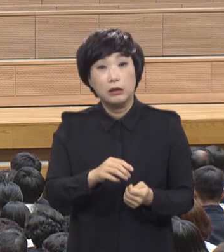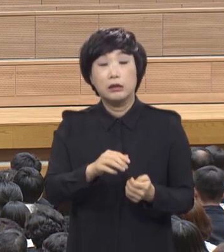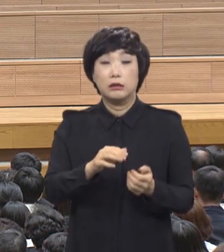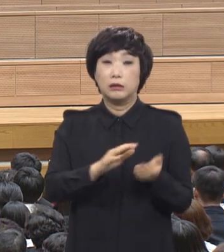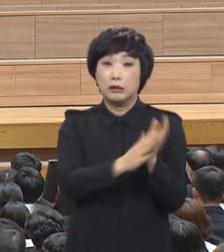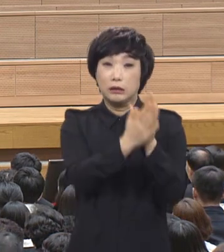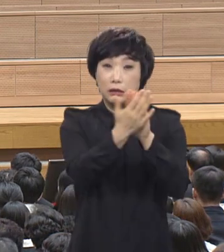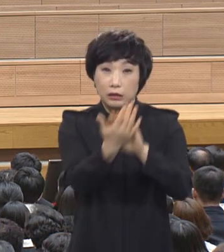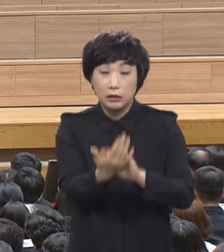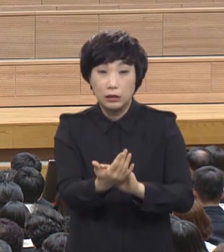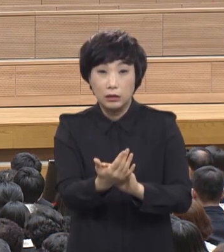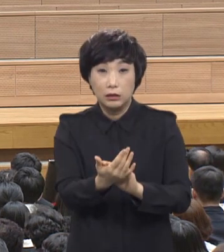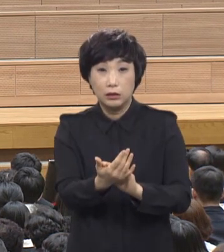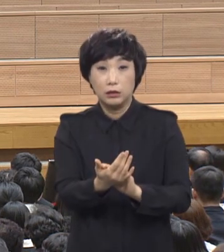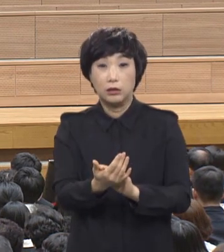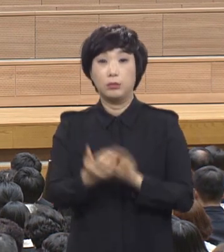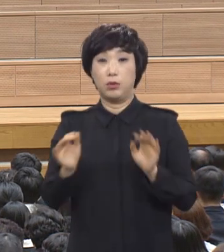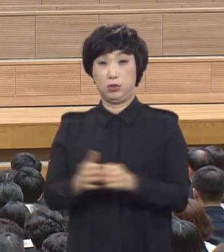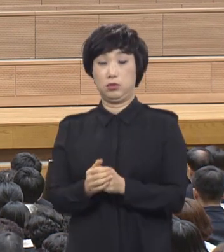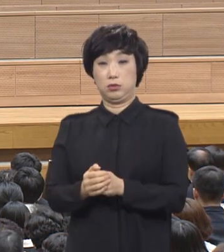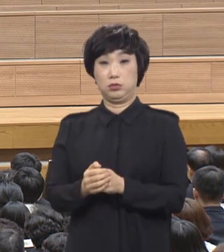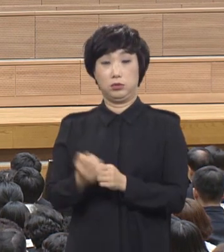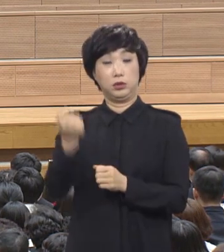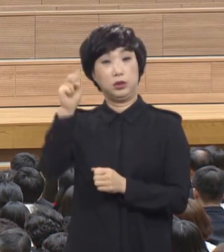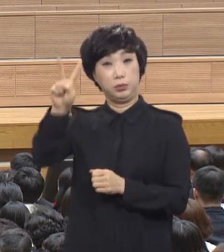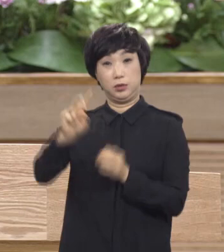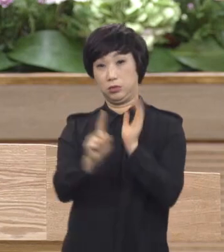공영방송으로 그렇게 말을 했어요